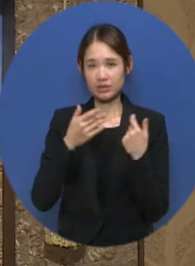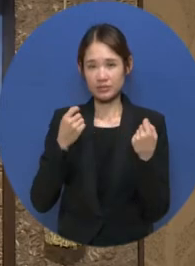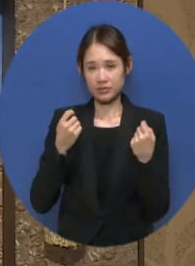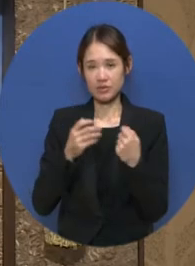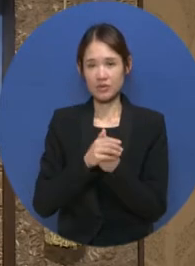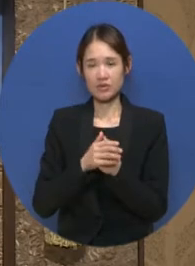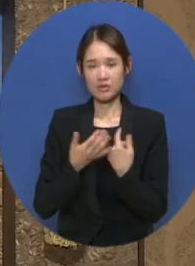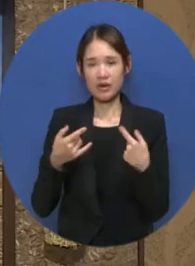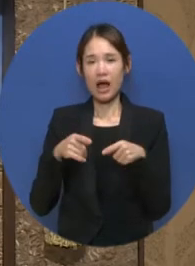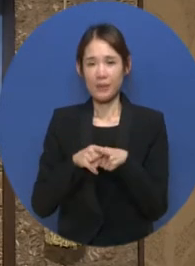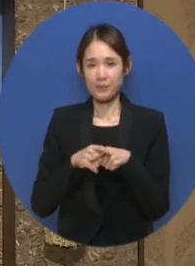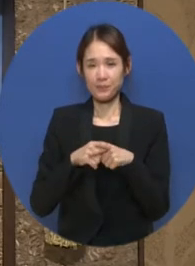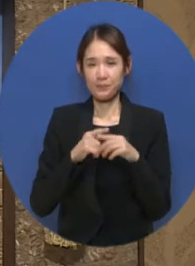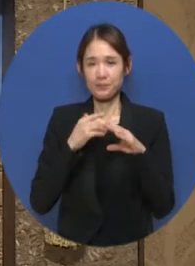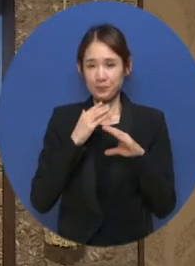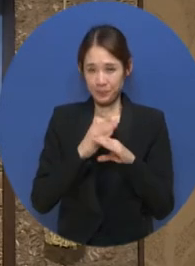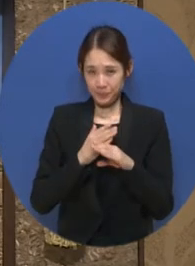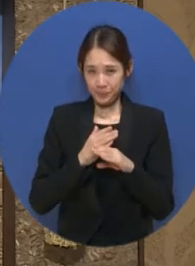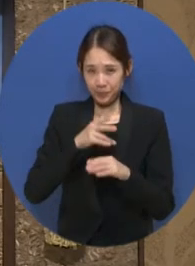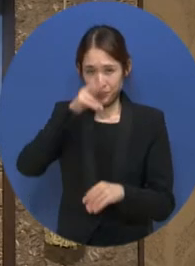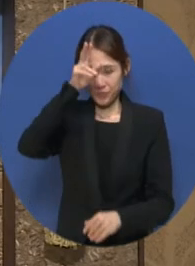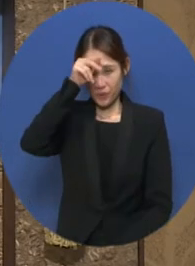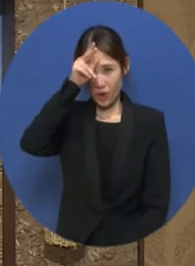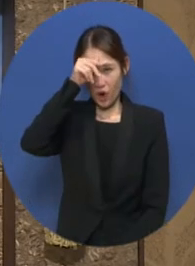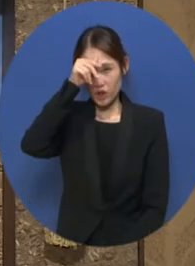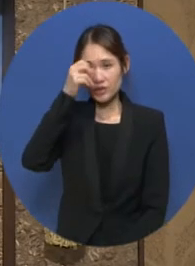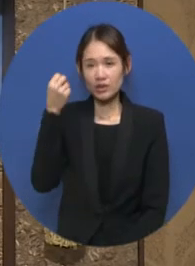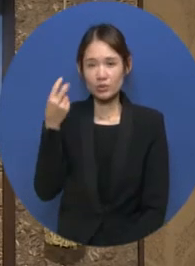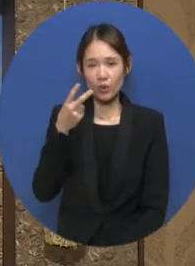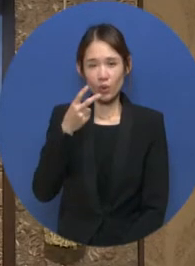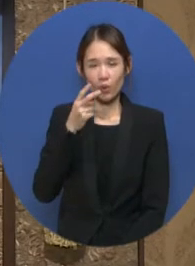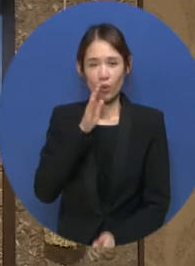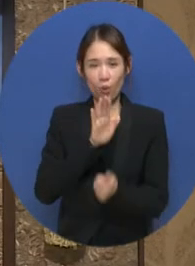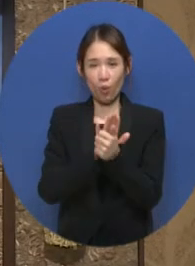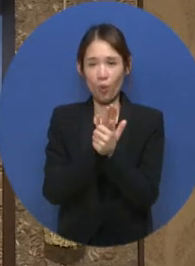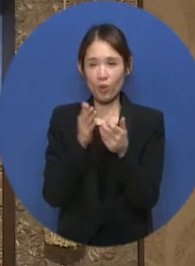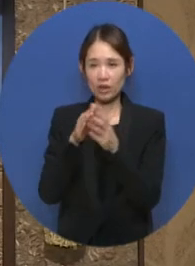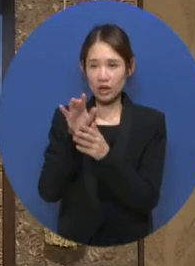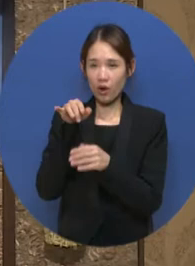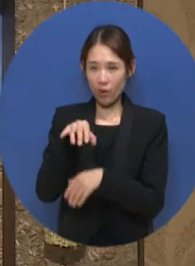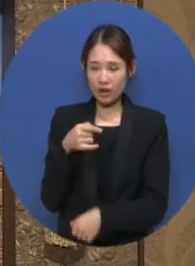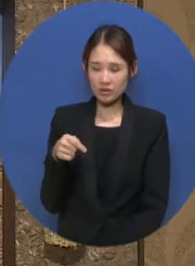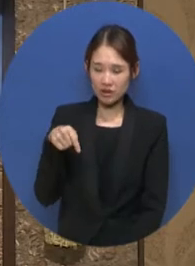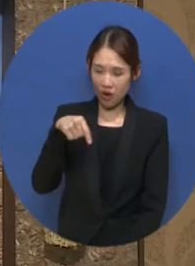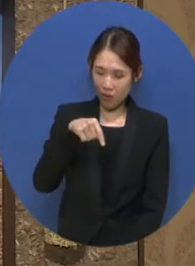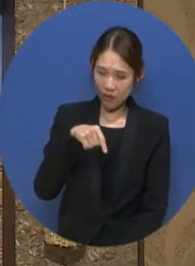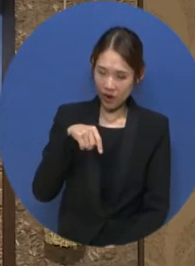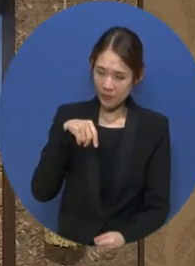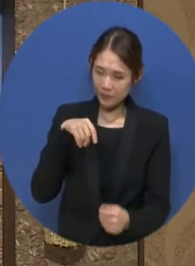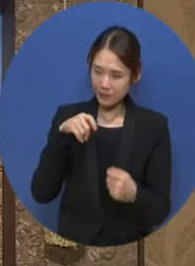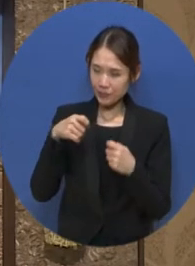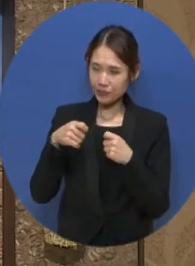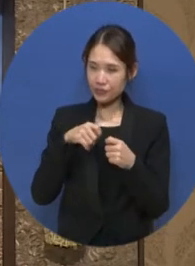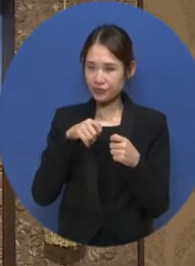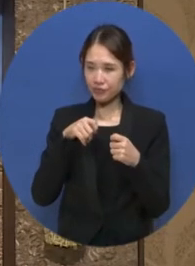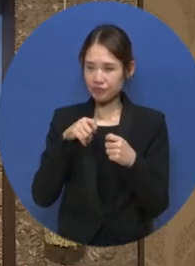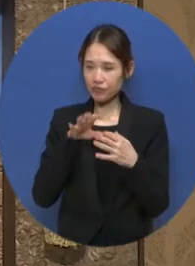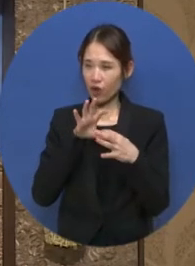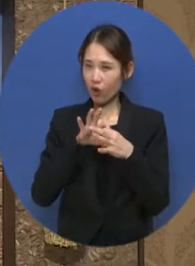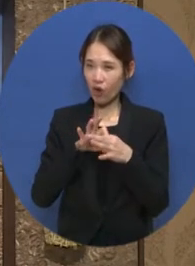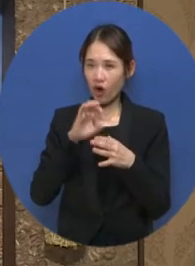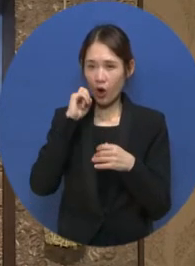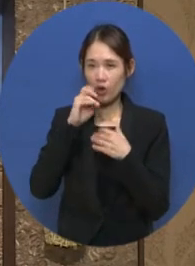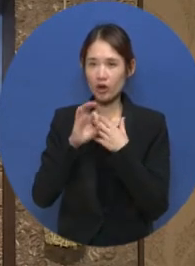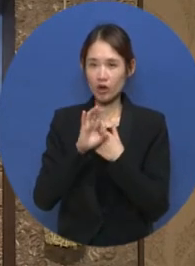하고 있어서 음 이제 경찰이 라든지 옹호 기간이 접근이 좀 어려울 때는 그렇게 이제 동사무소에